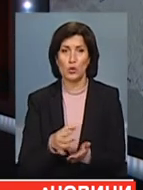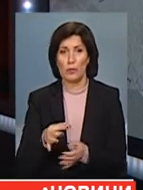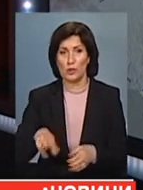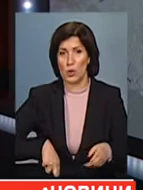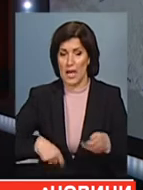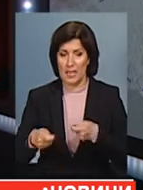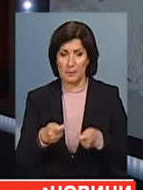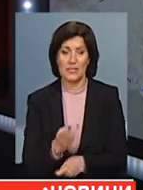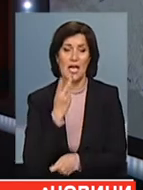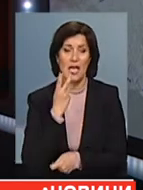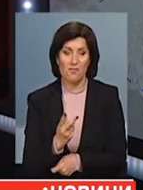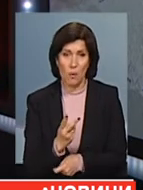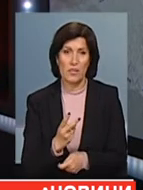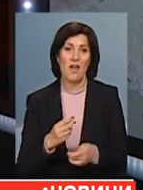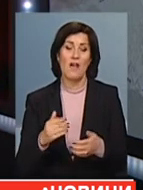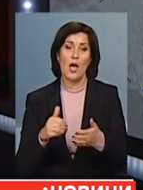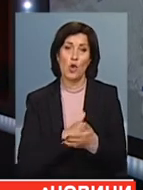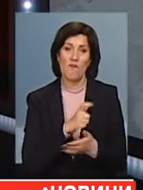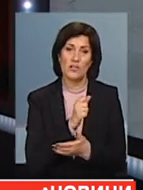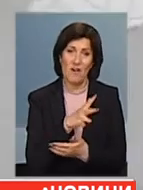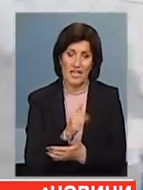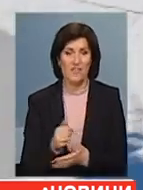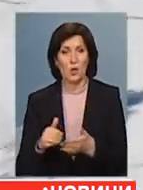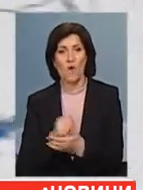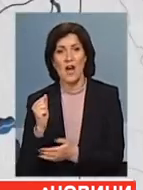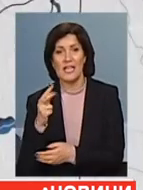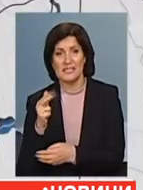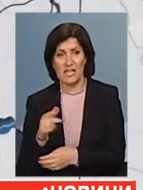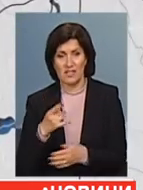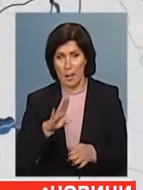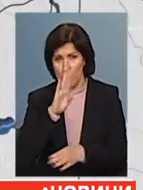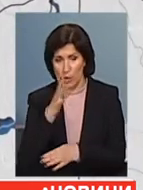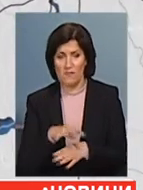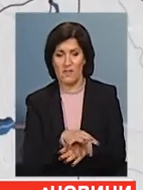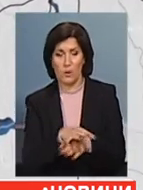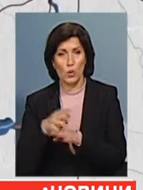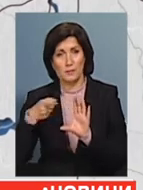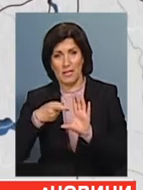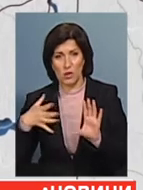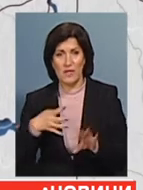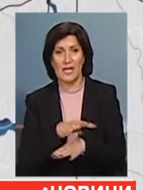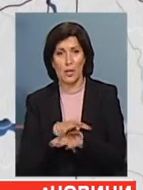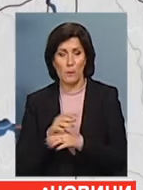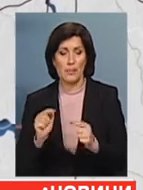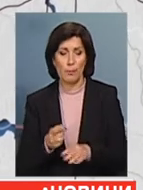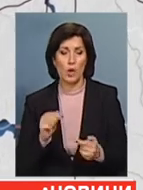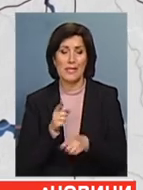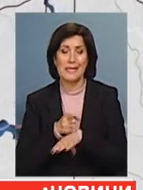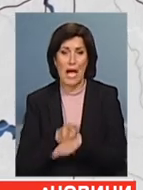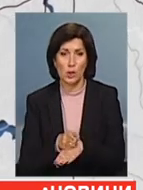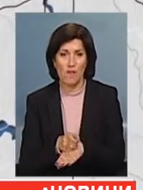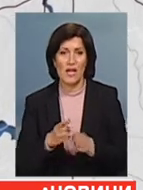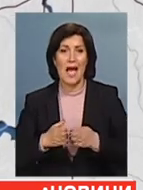адміністрації. Двоє з них в районі Новозванівки та Новоолександрівки. Там бойовики вели вогонь із мінометів, гранатометів і протитанкових